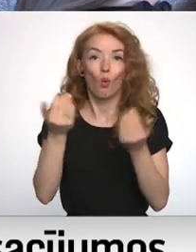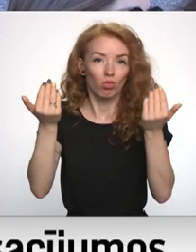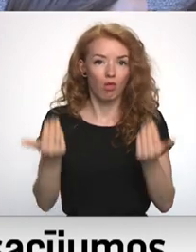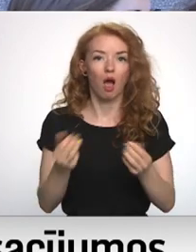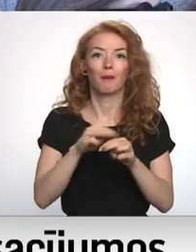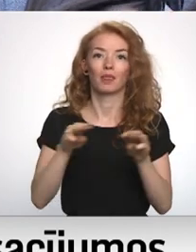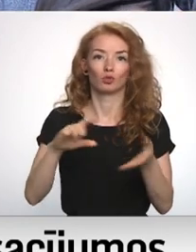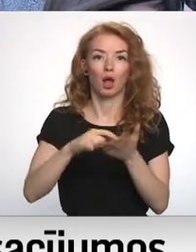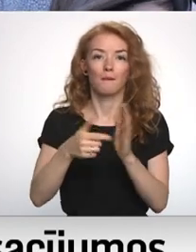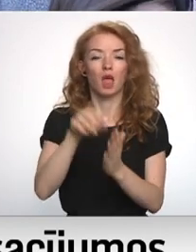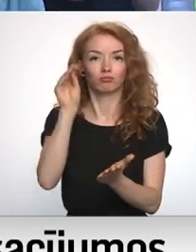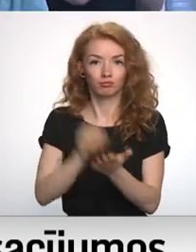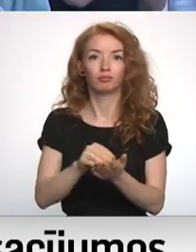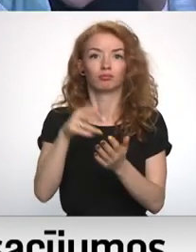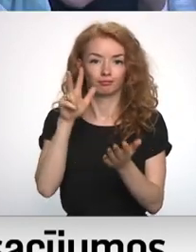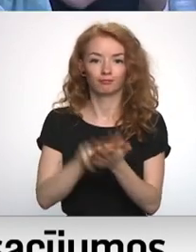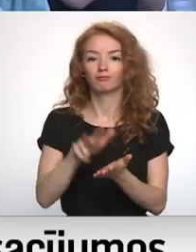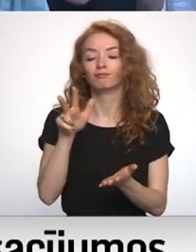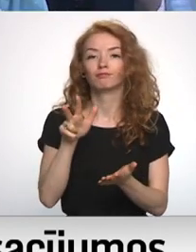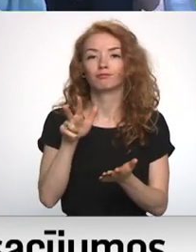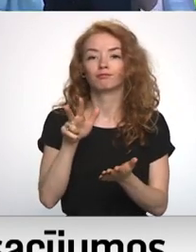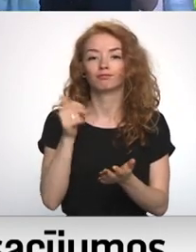kabineta darba kārtībā un apstiprināts.